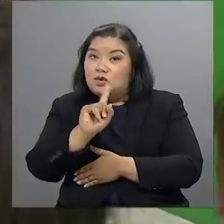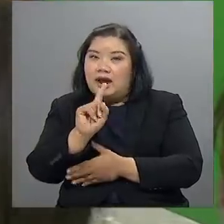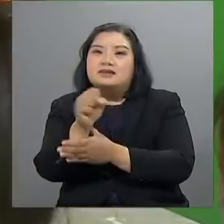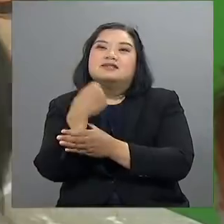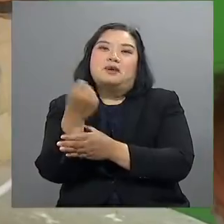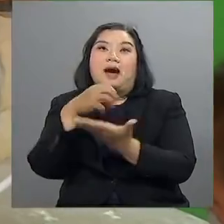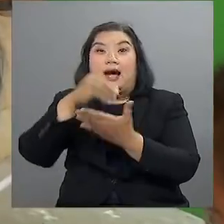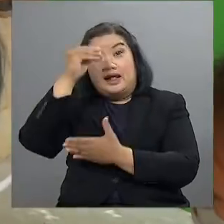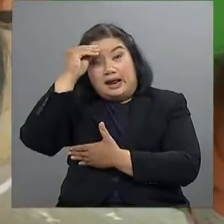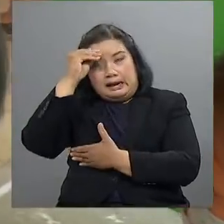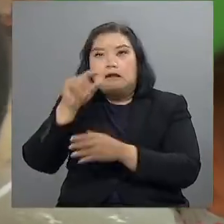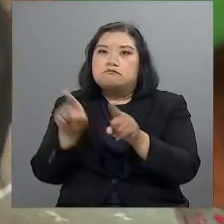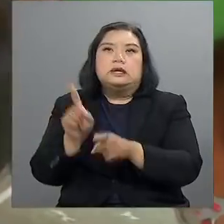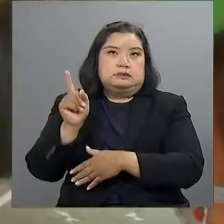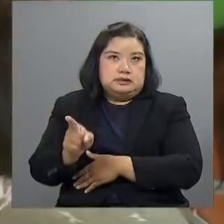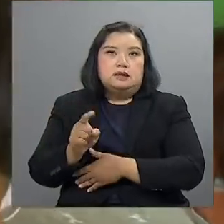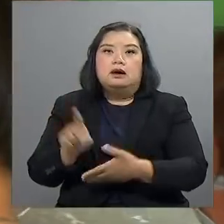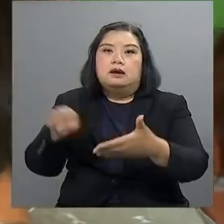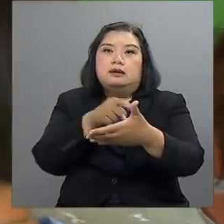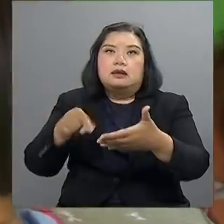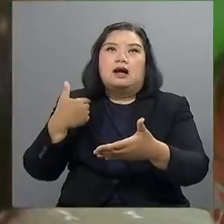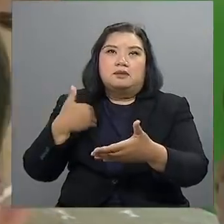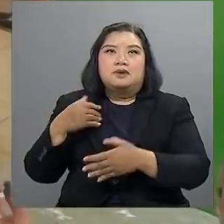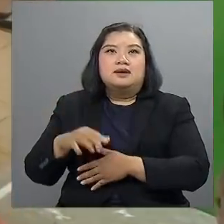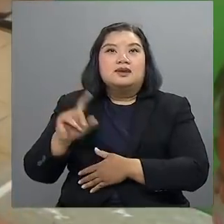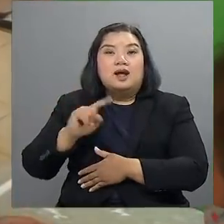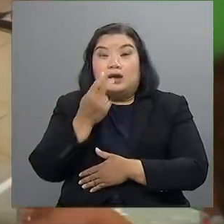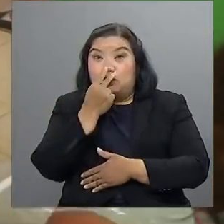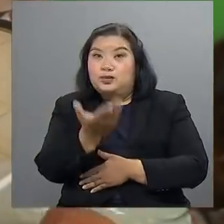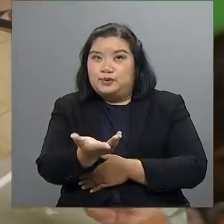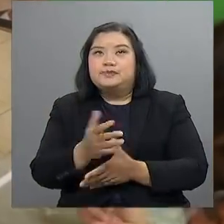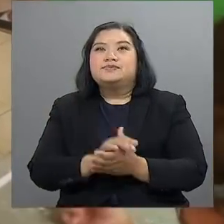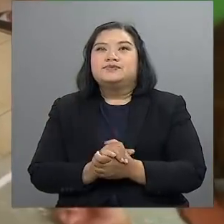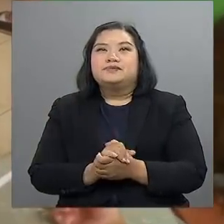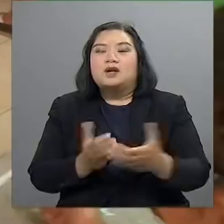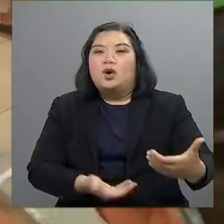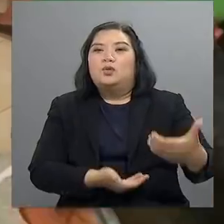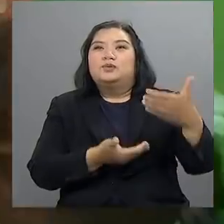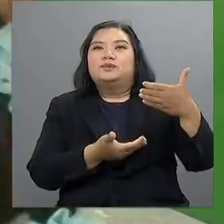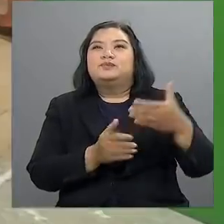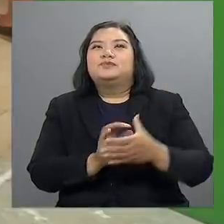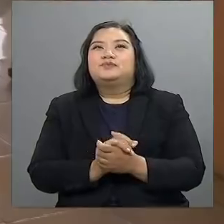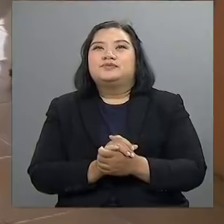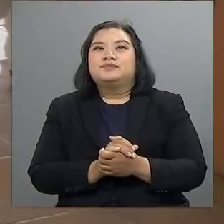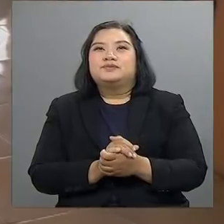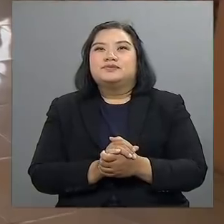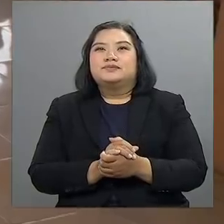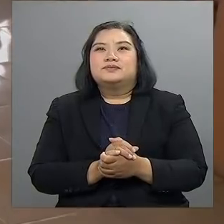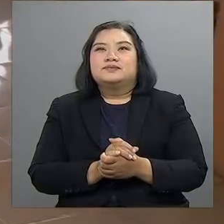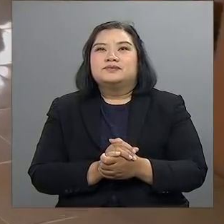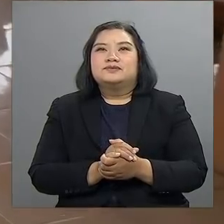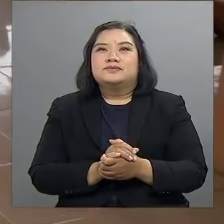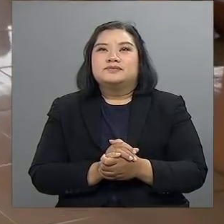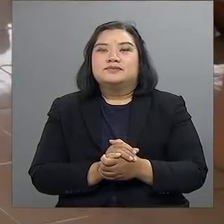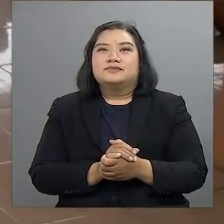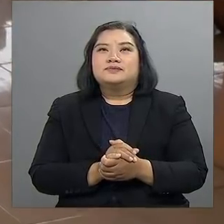มือนกับบรรยากาศเนี่ยค่ะคุณผู้ชมเห็นไหมคะรุ่นพี่อุ้มฮึบขึ้นมาอุ้มขึ้นอุ้มลงแบบนี้นะคะ โอ้ทุกคนเลยอ่ะ ใช่แล้วทำแบบเนี้ยทุกคนนะคุณผู้ชมดูสิคะ เป็น